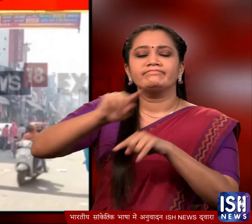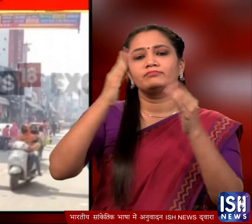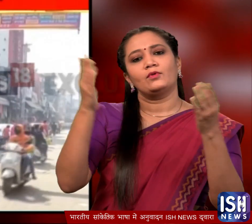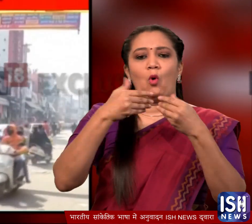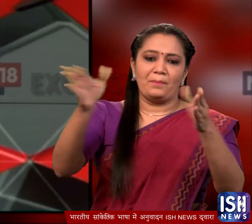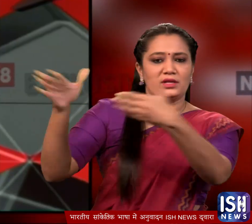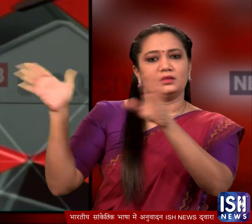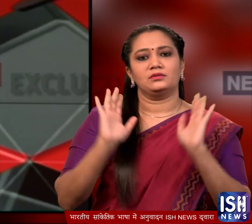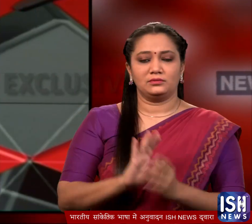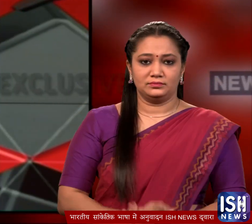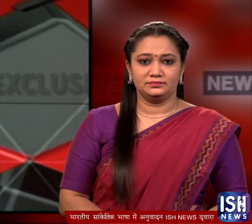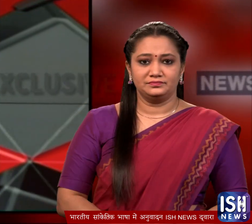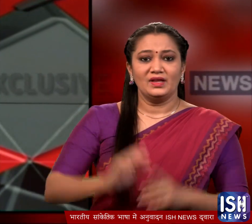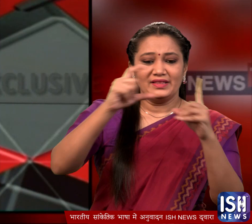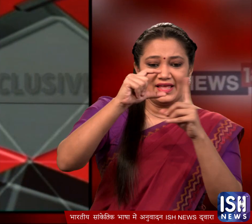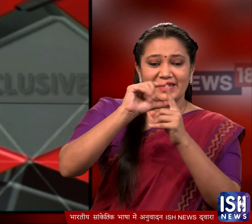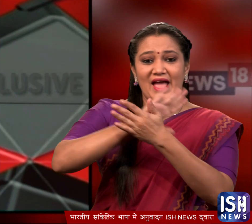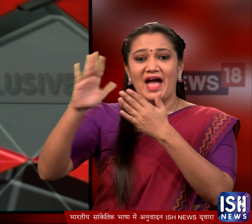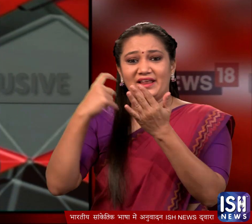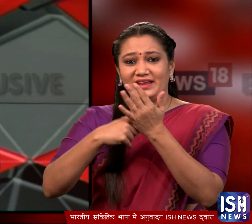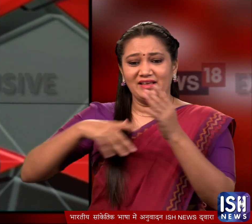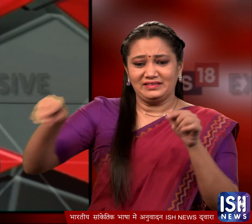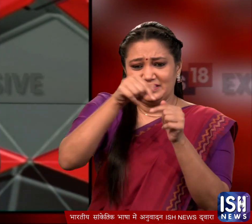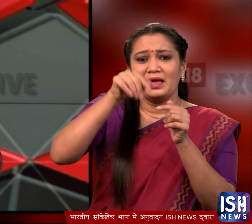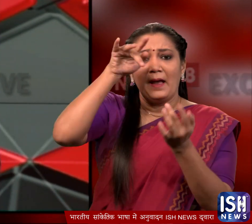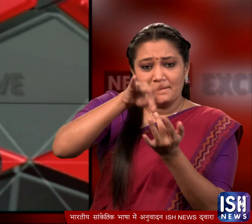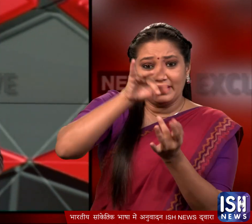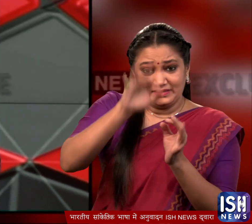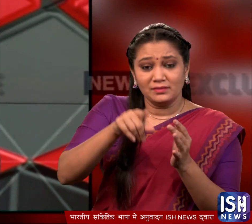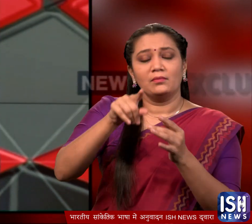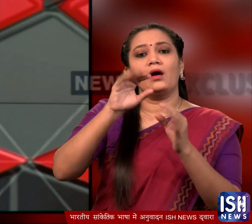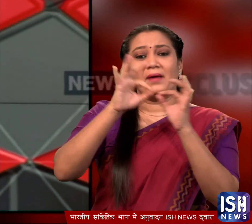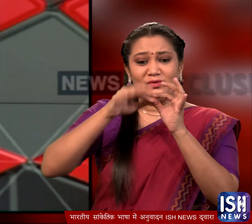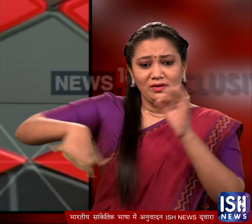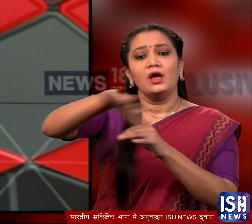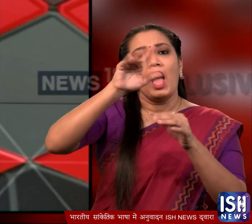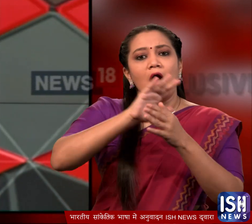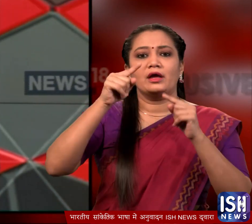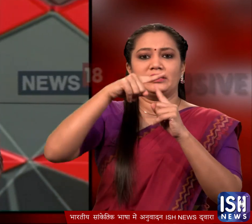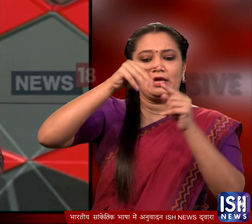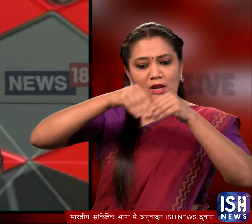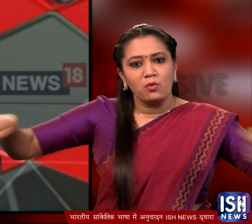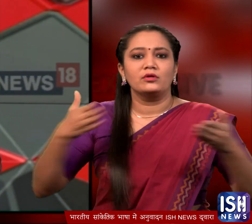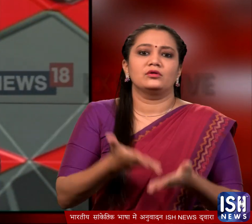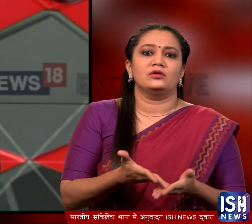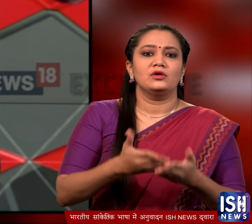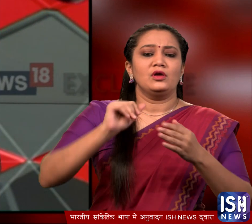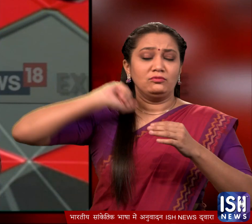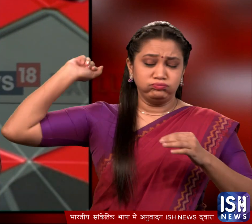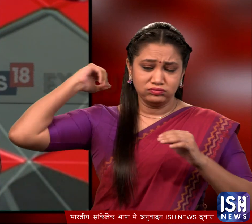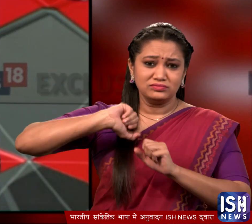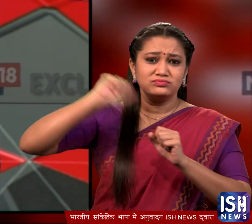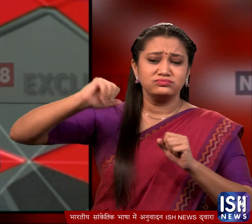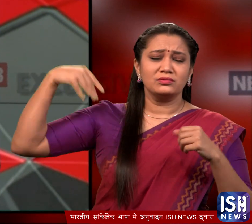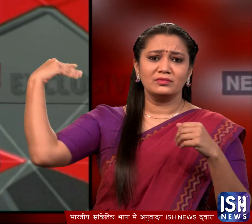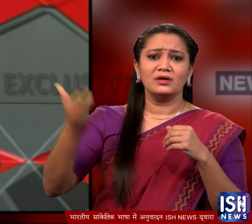हो गए। सौभाग्य की बात है कि दिल्ली और हरियाणा के बहादुरगढ़ के बीच ही टिकरी बॉर्डर है, जहां 3 महीने से किसान धरने पर बैठे हैं। पुलिस चूंकि किसानों